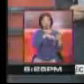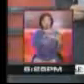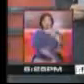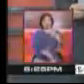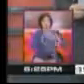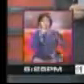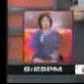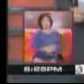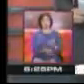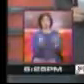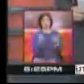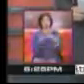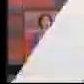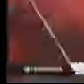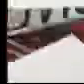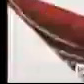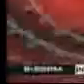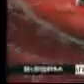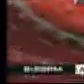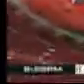aming eksklusibong report.